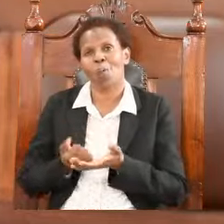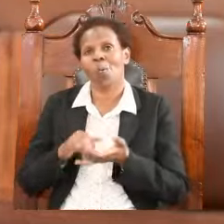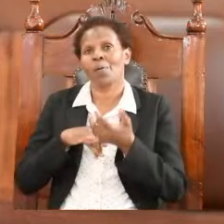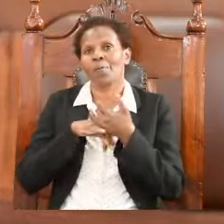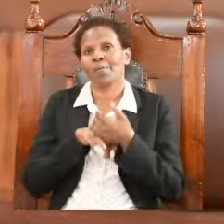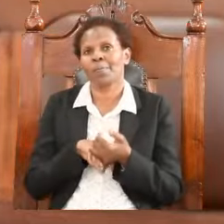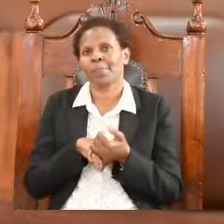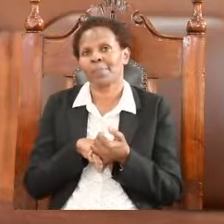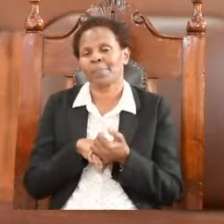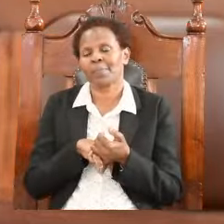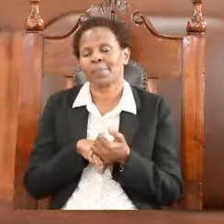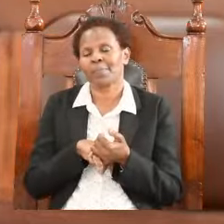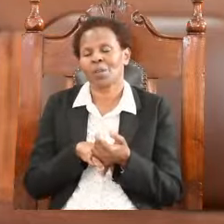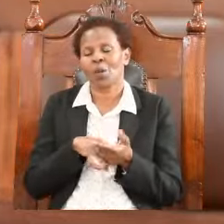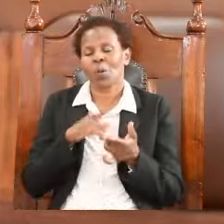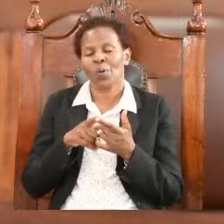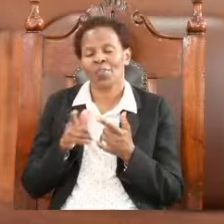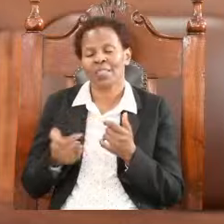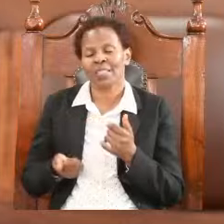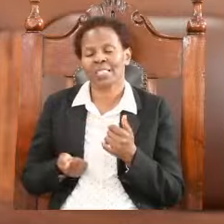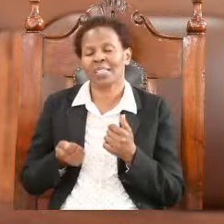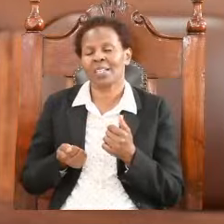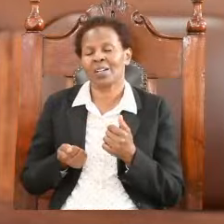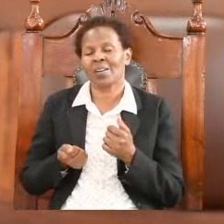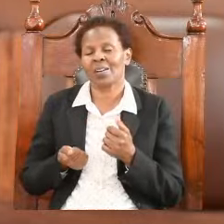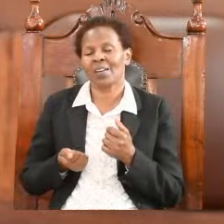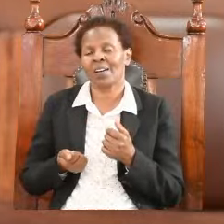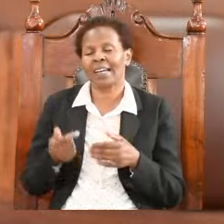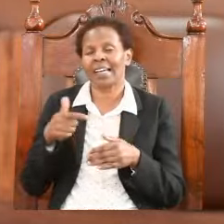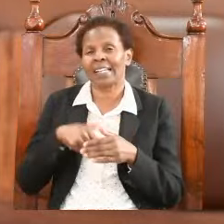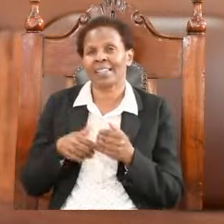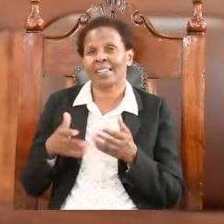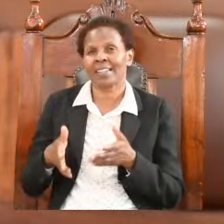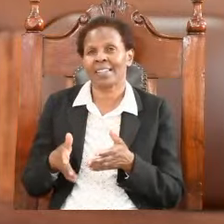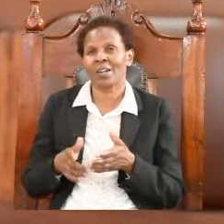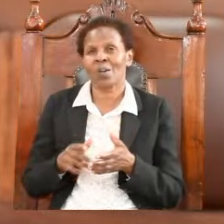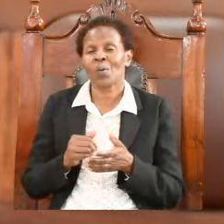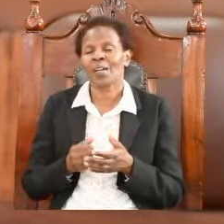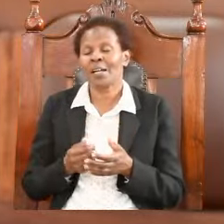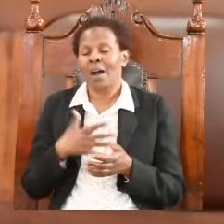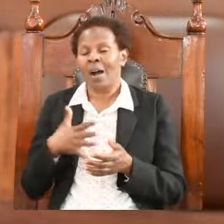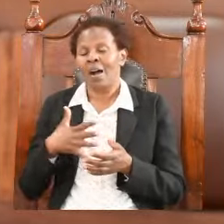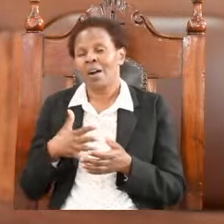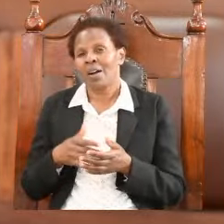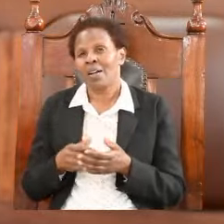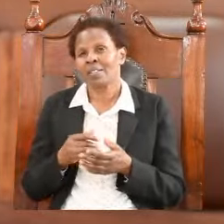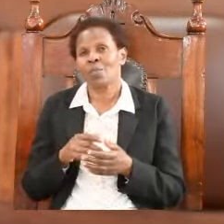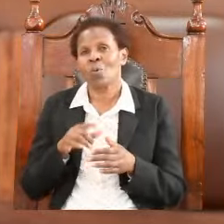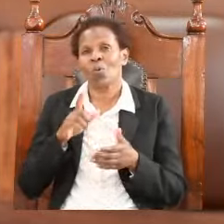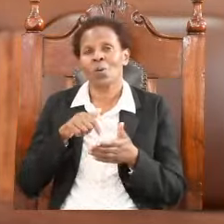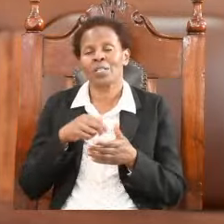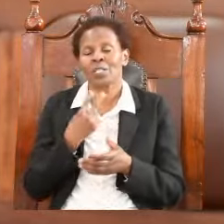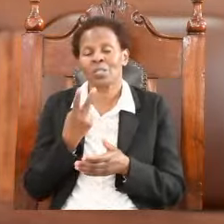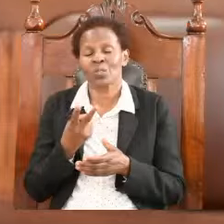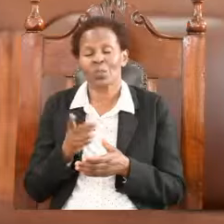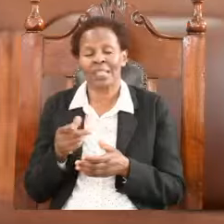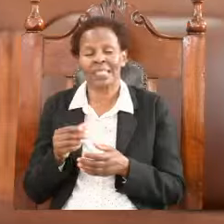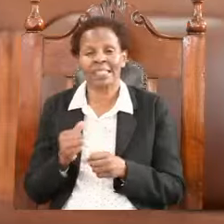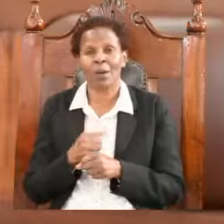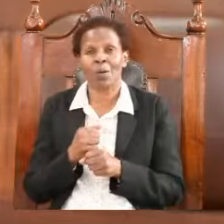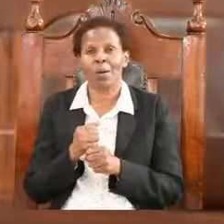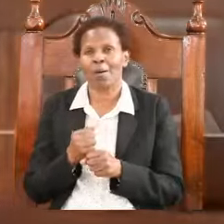wake na riria kairitu kau gakinyire kuu undu uria wakamakirie ni uria konire uria